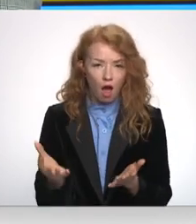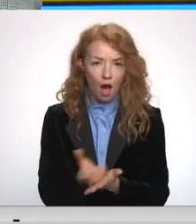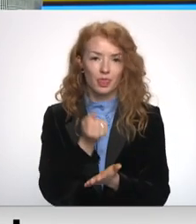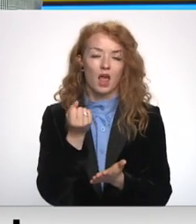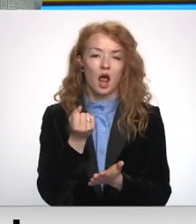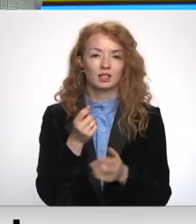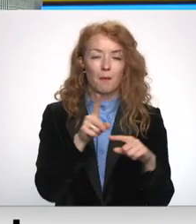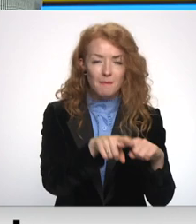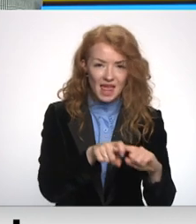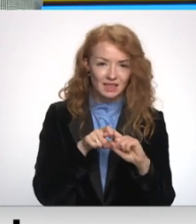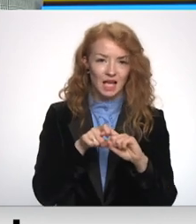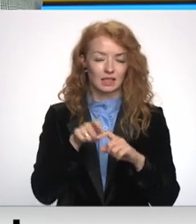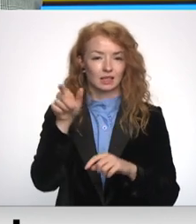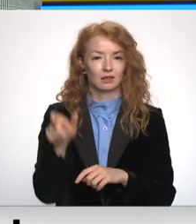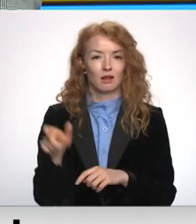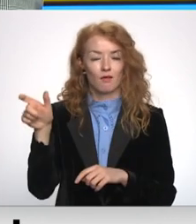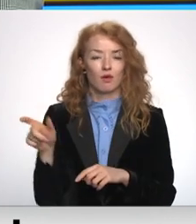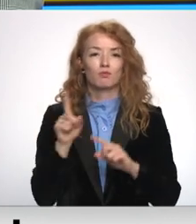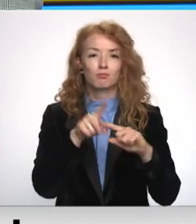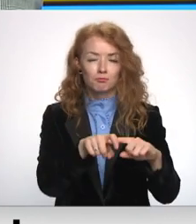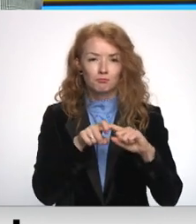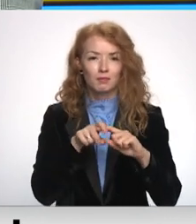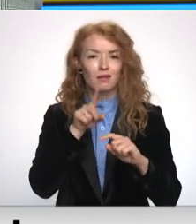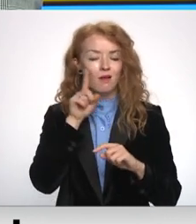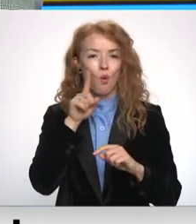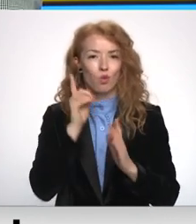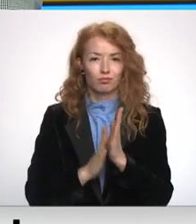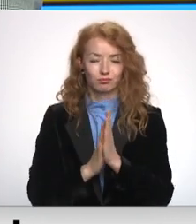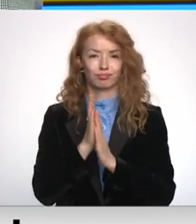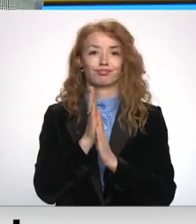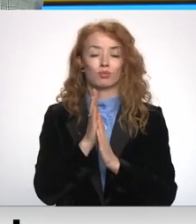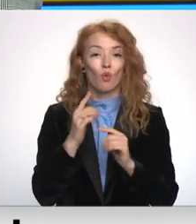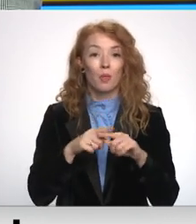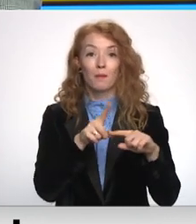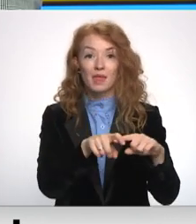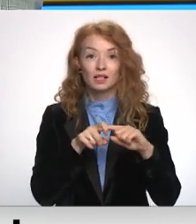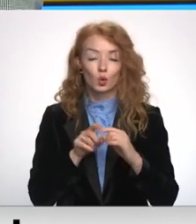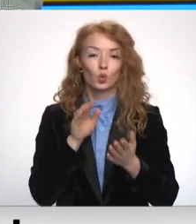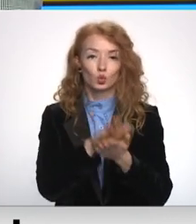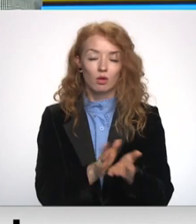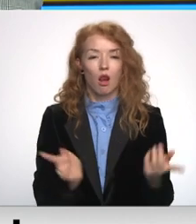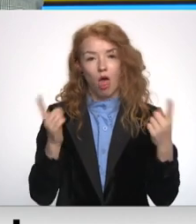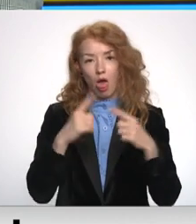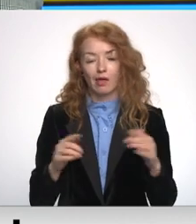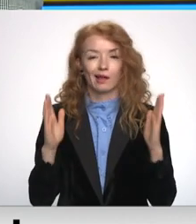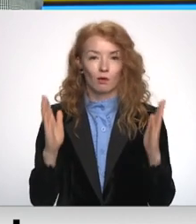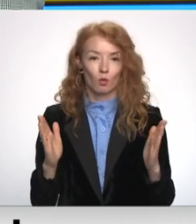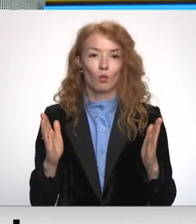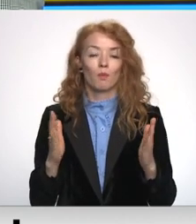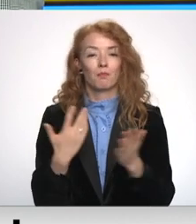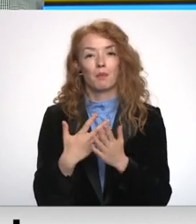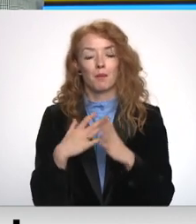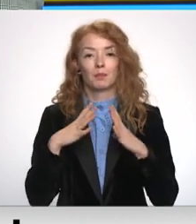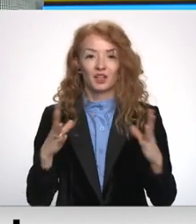veidus, piesaistīt cilvēkus, piesaistīt jaunatni un piesaistīt uz laiku, uz